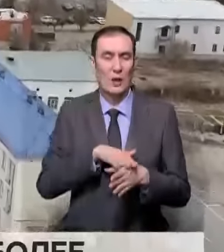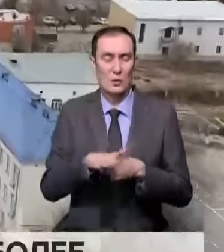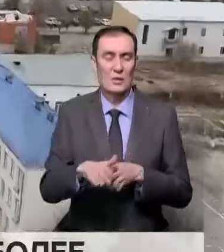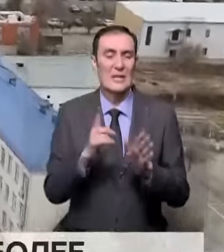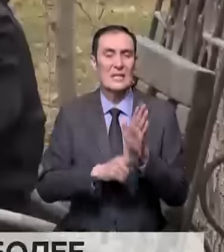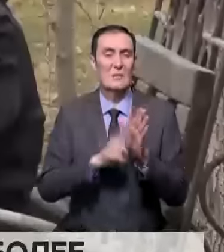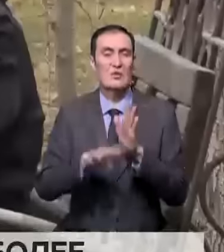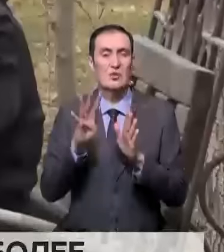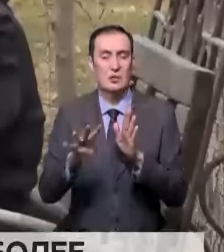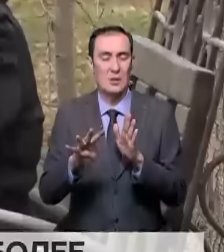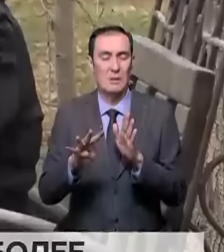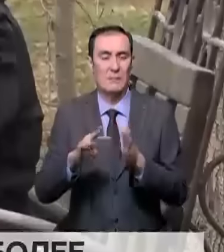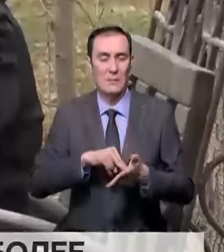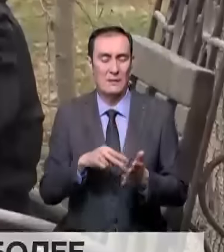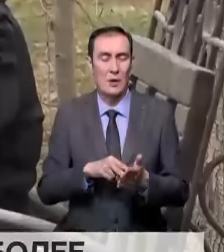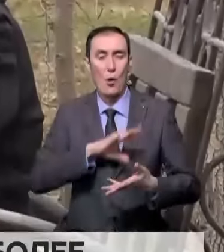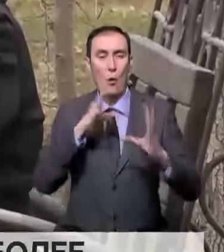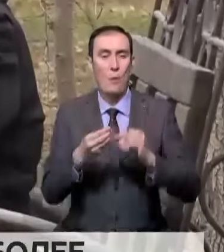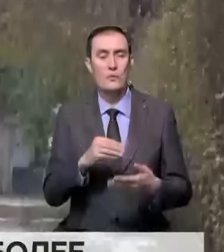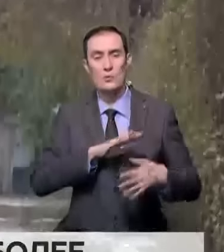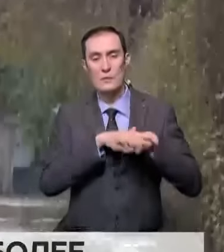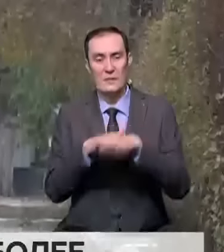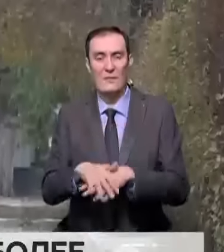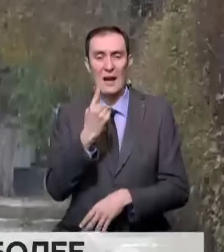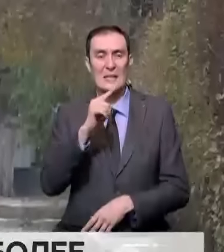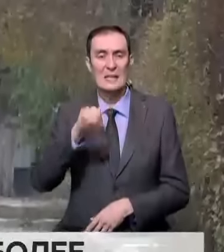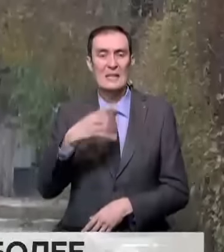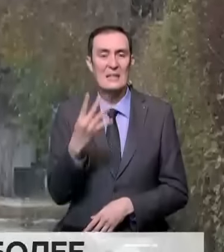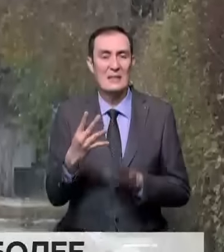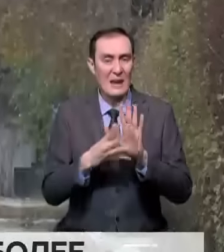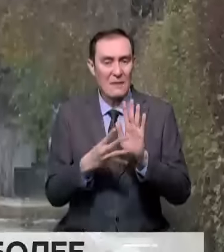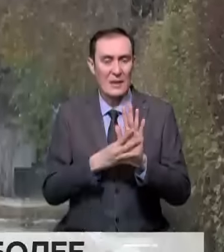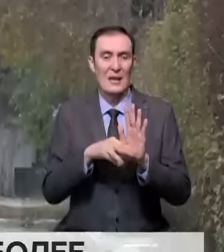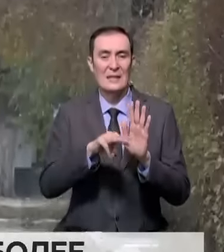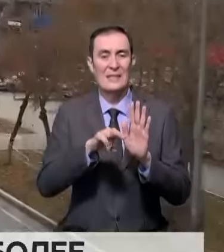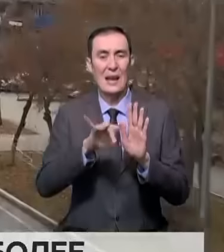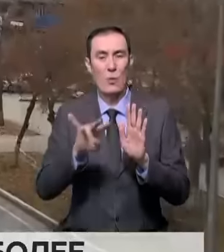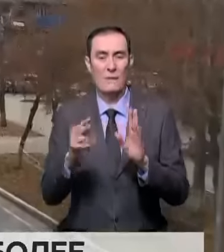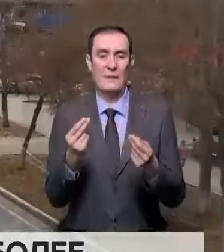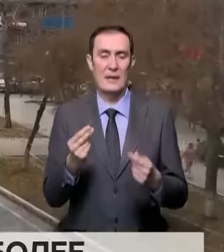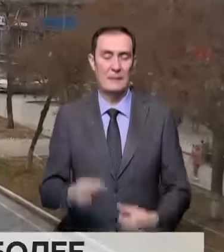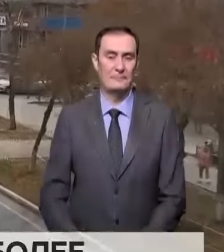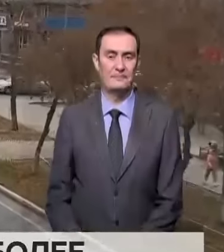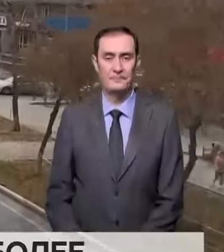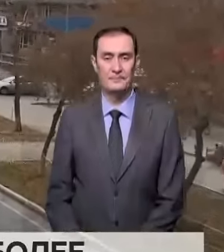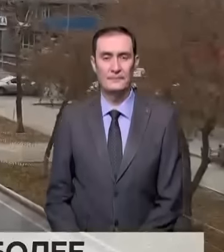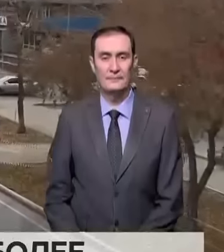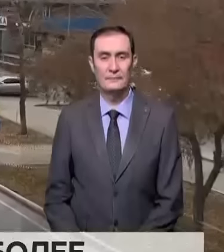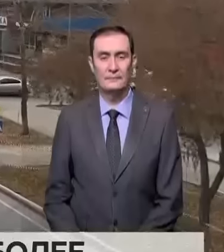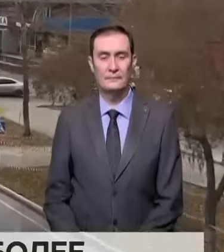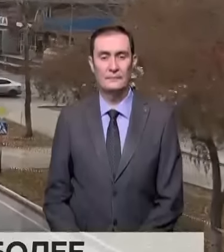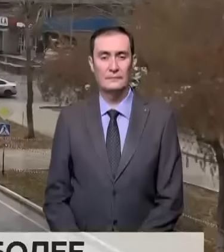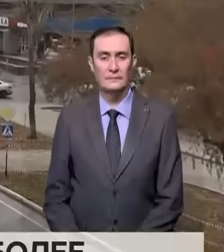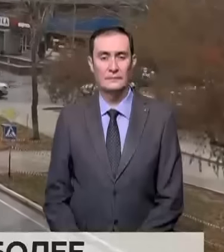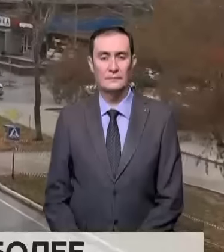реализуется 74. Общий объем инвестиций составил 1,9 триллионов тенге. Асим Утешева, Медет Мирханов, 24 КИЗ, область